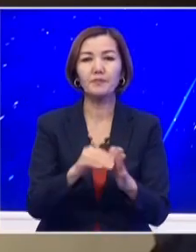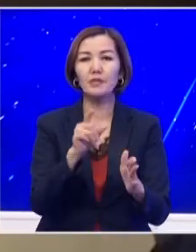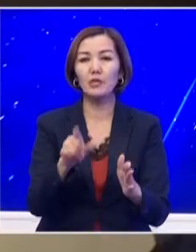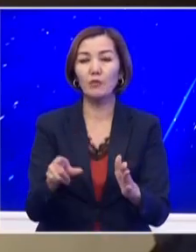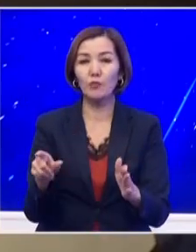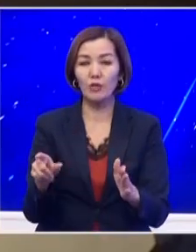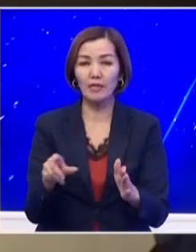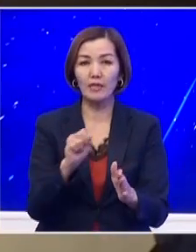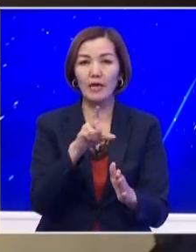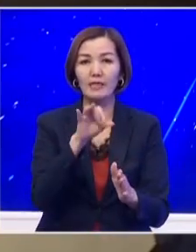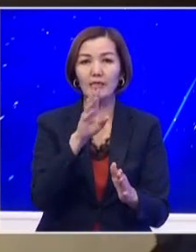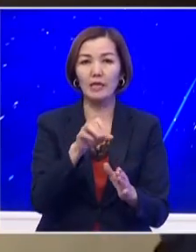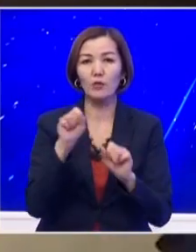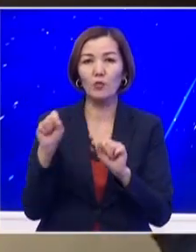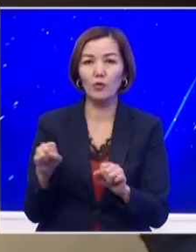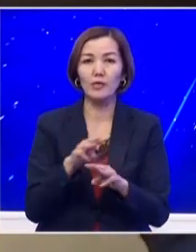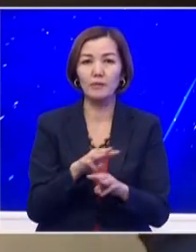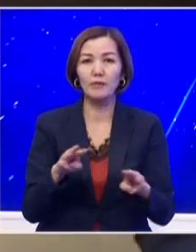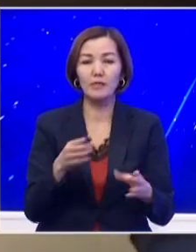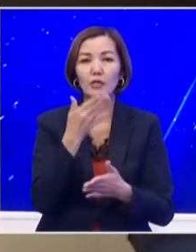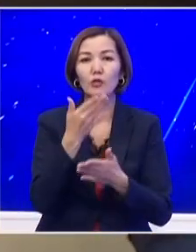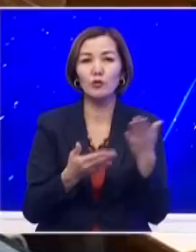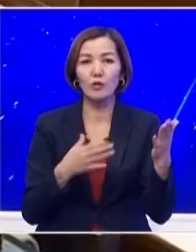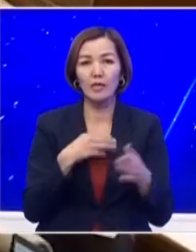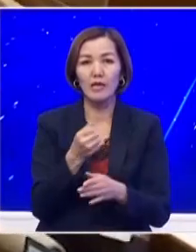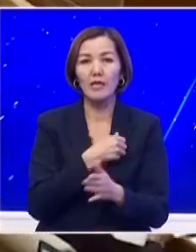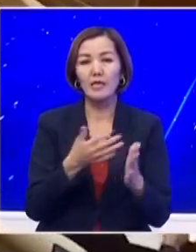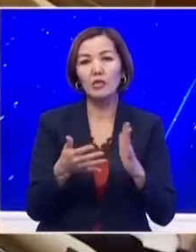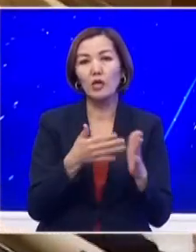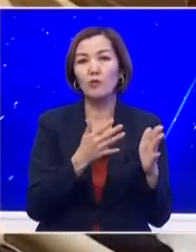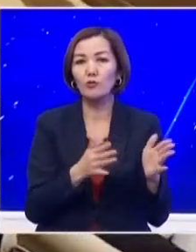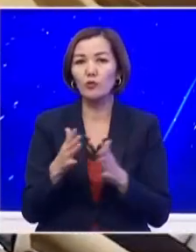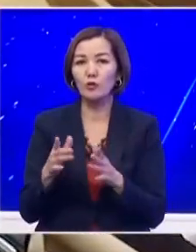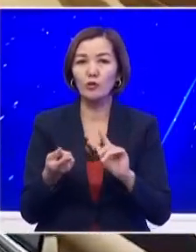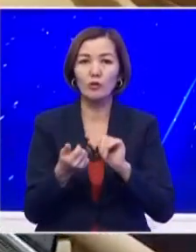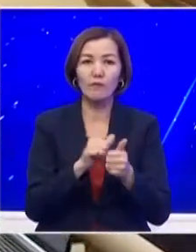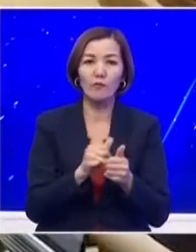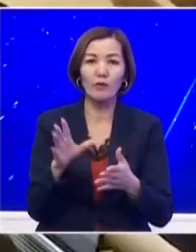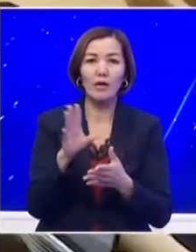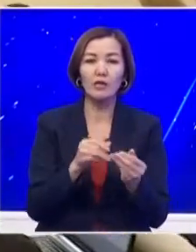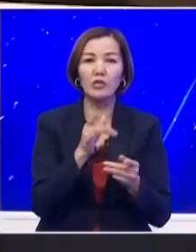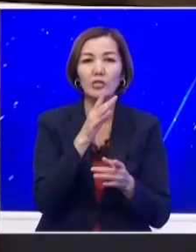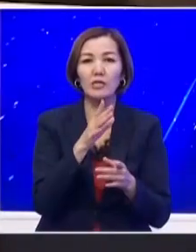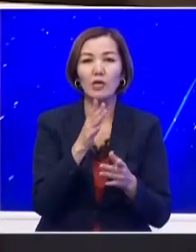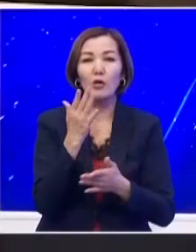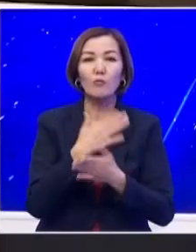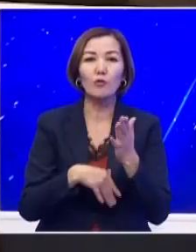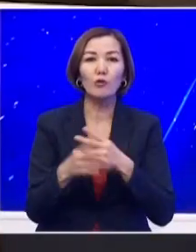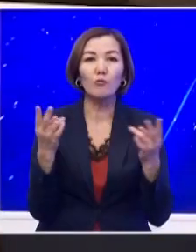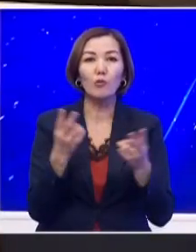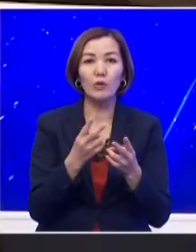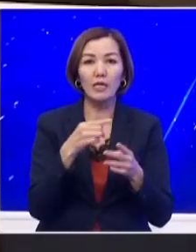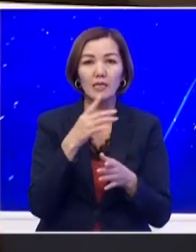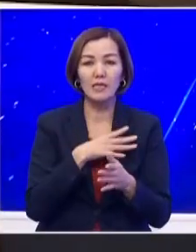Асхат Рахымжанов қорғаныс министрі де сауал жолдады. Ол әскерге шақыру жүйесін реформалау үшін тағы қанша жас жігіт мүгедек